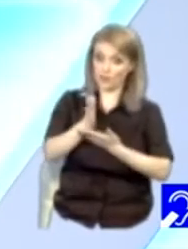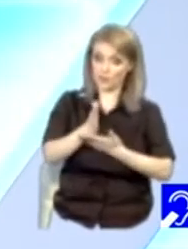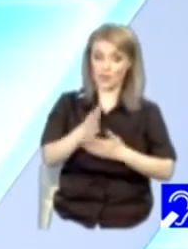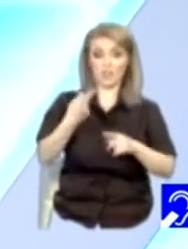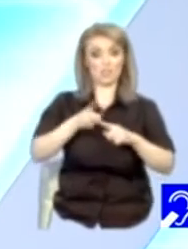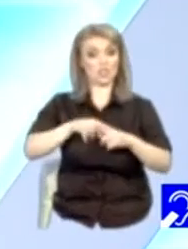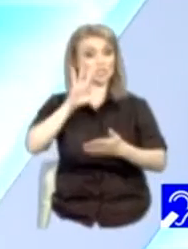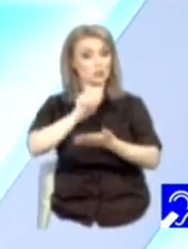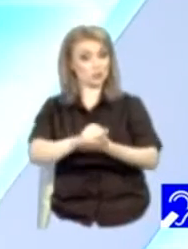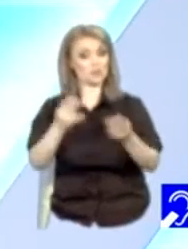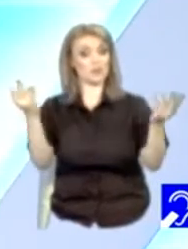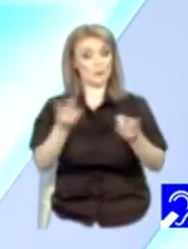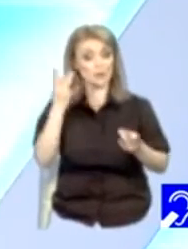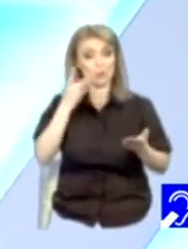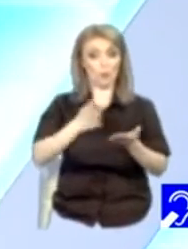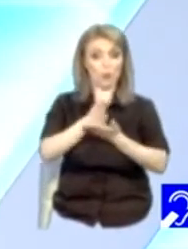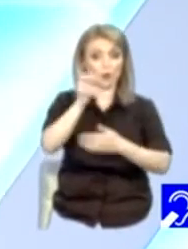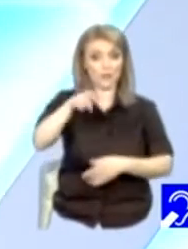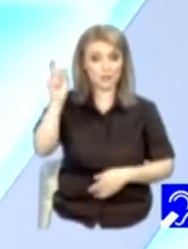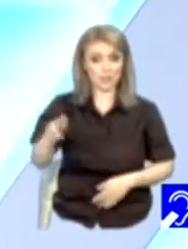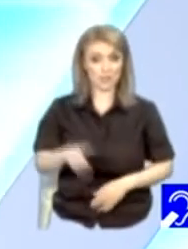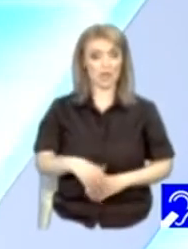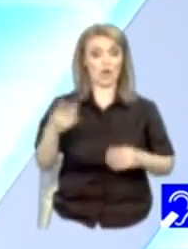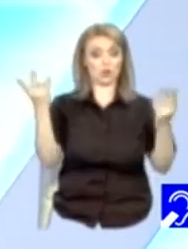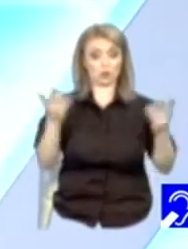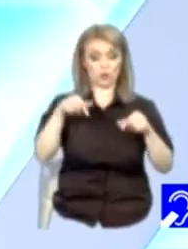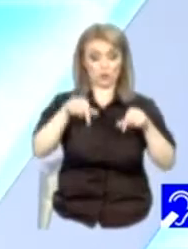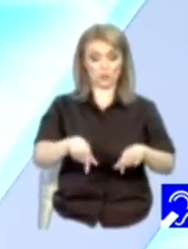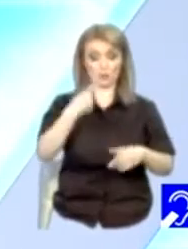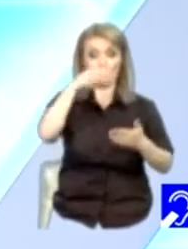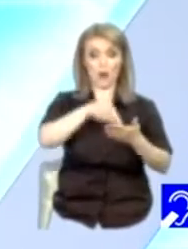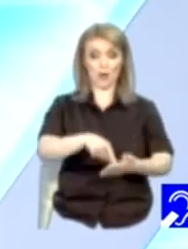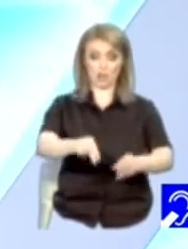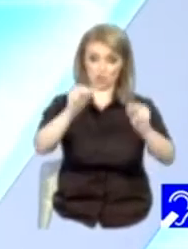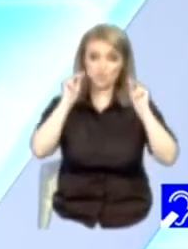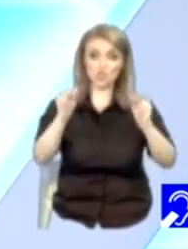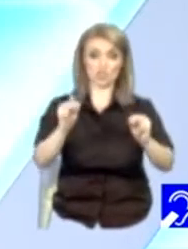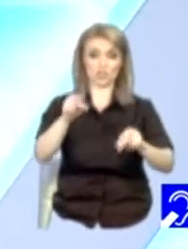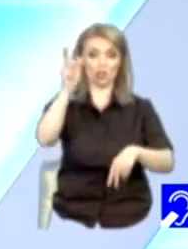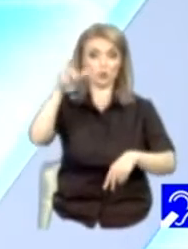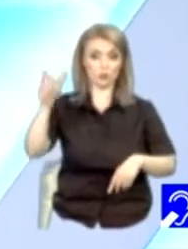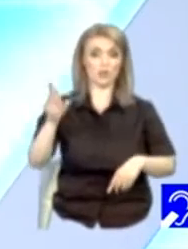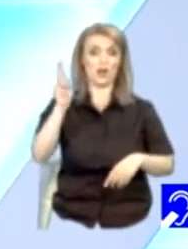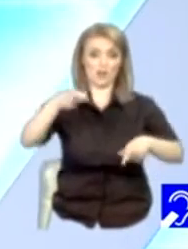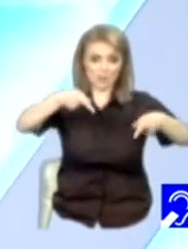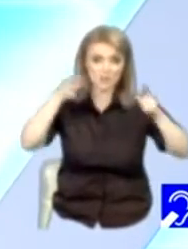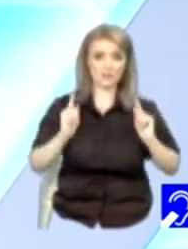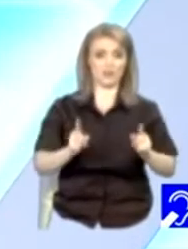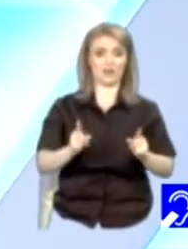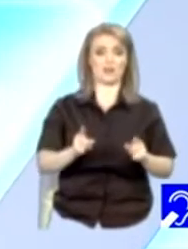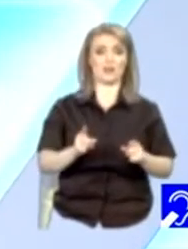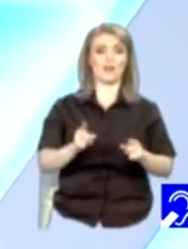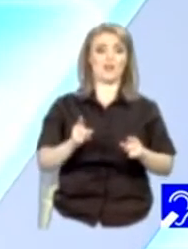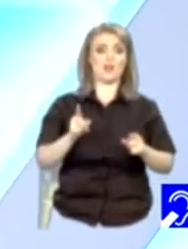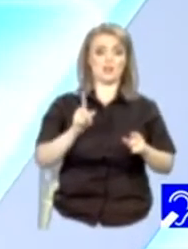ocupe politicienii, trebuie să fie oameni onești, care într-adevăr să aducă expertiza